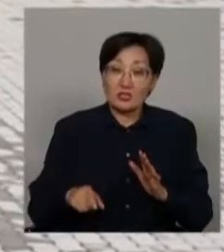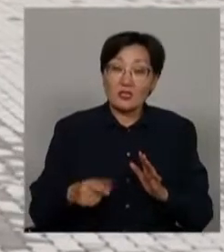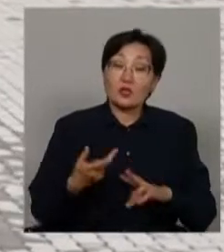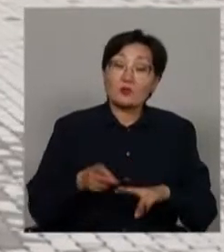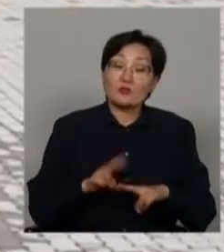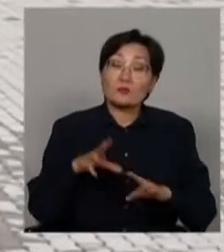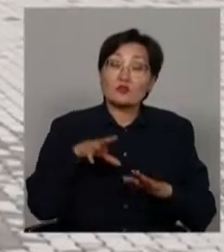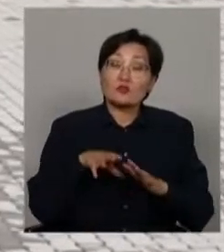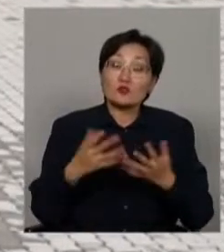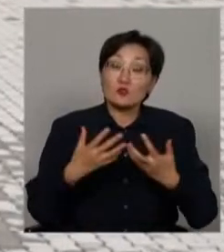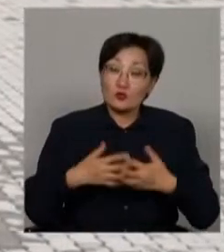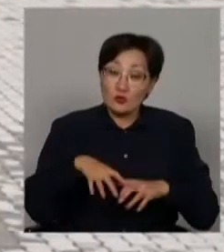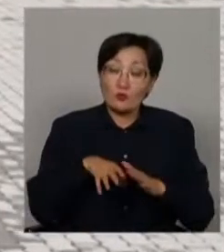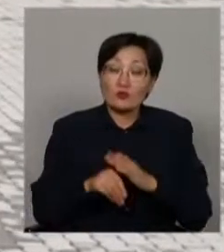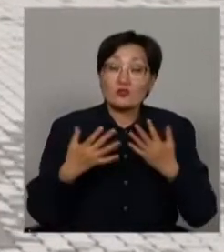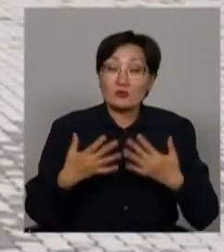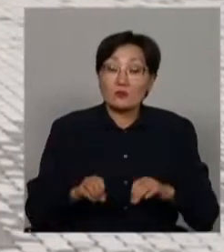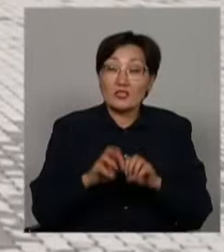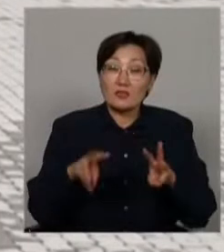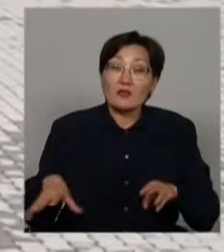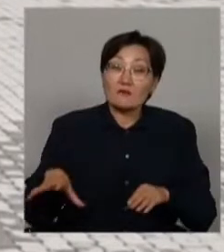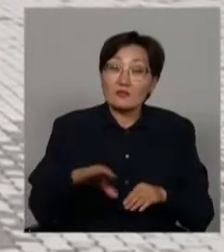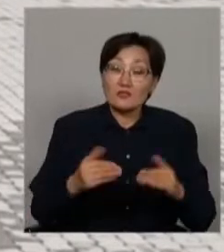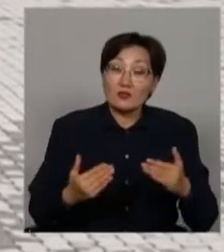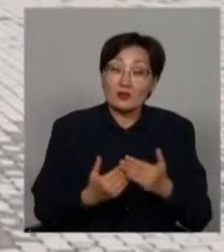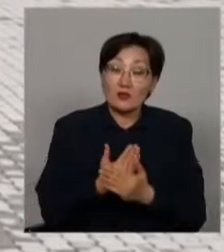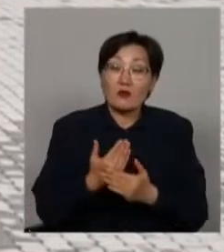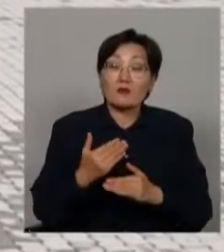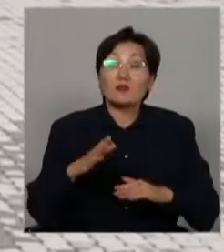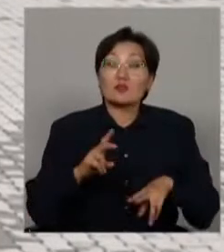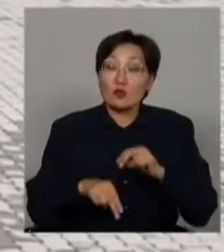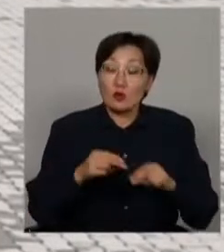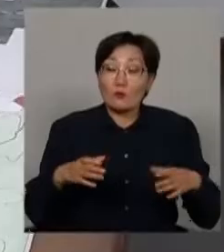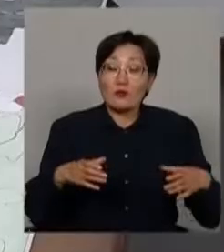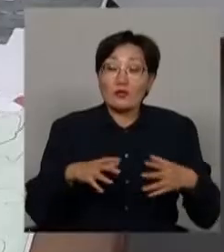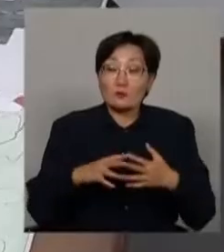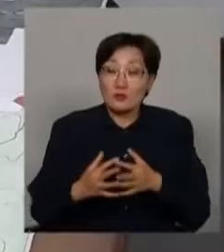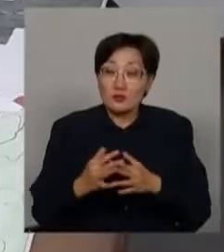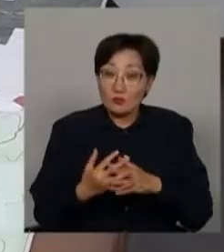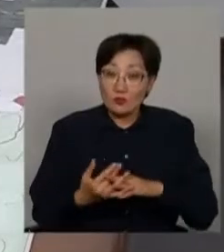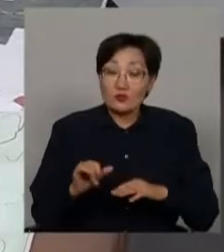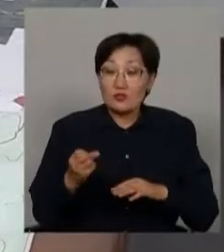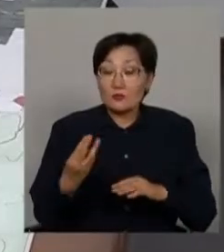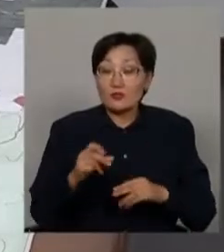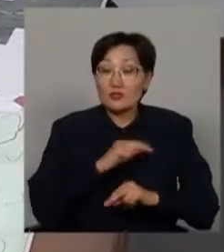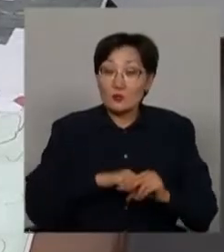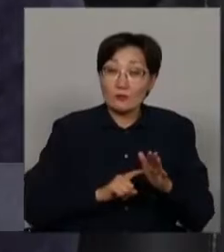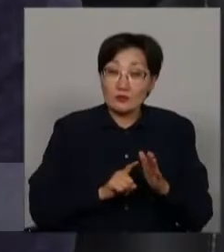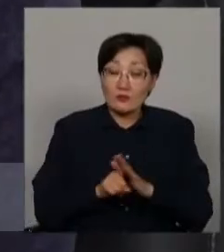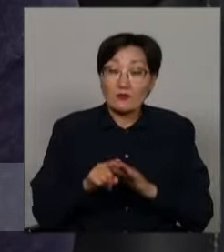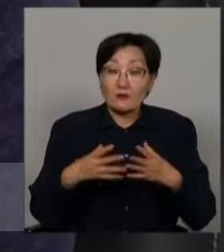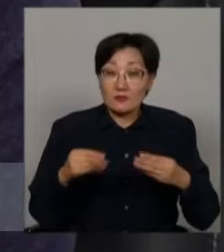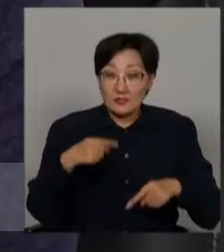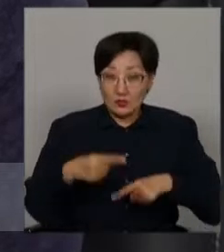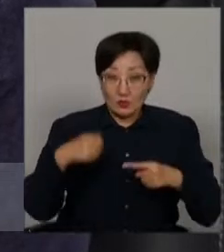Это с учетом уже охвата всех новостроек. Всех новостроек поселка Узнагаш. Сообщается, что работы начнут весной